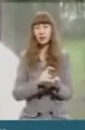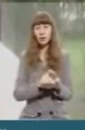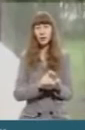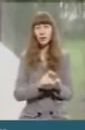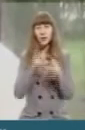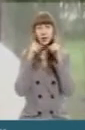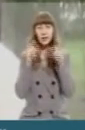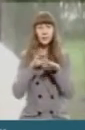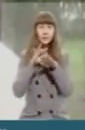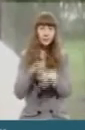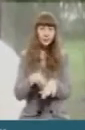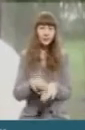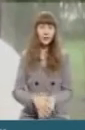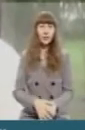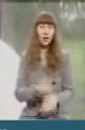правил.